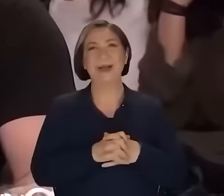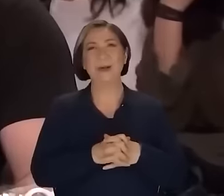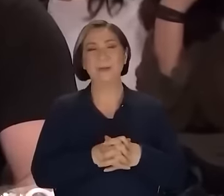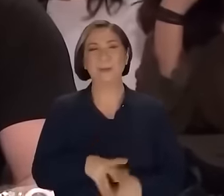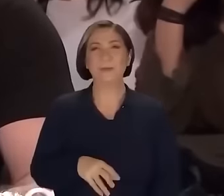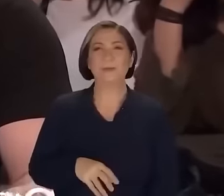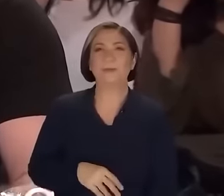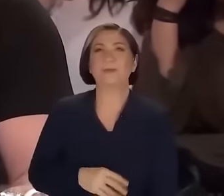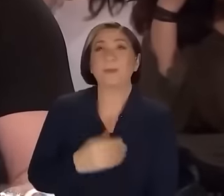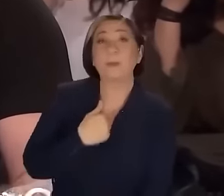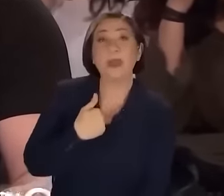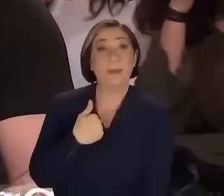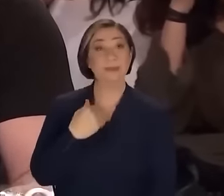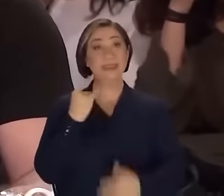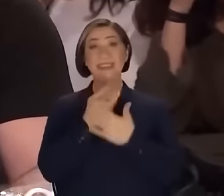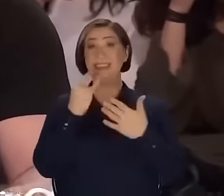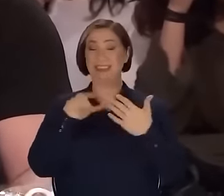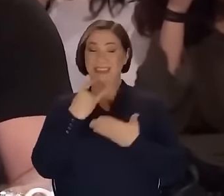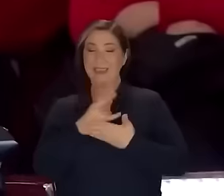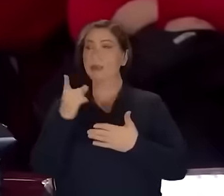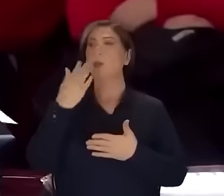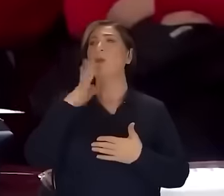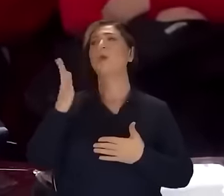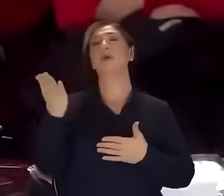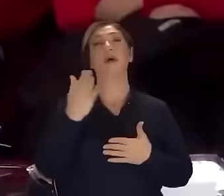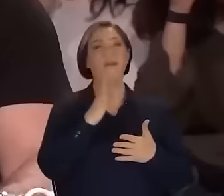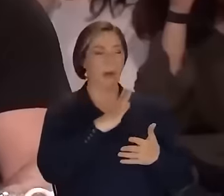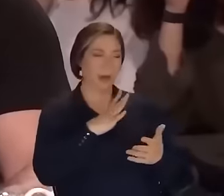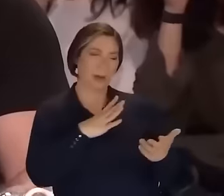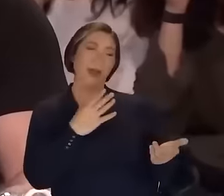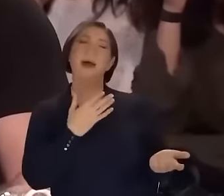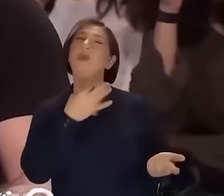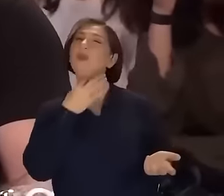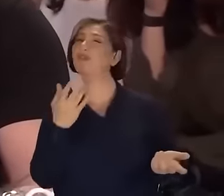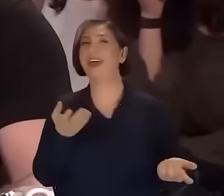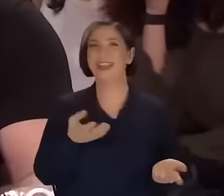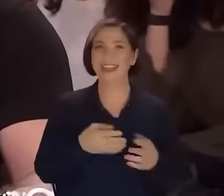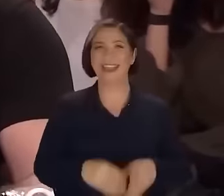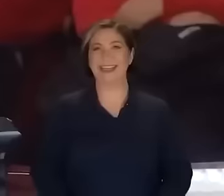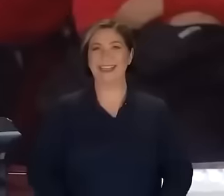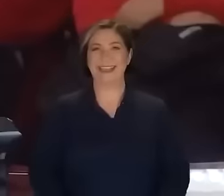Benim seksilik de şöyle. Top 20 senin yoktur. Var mı seksi? Aşk olsun benim seksiliğim.